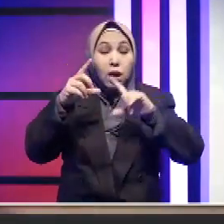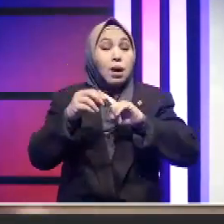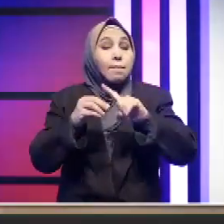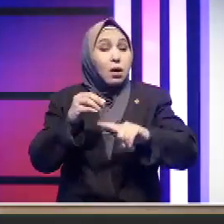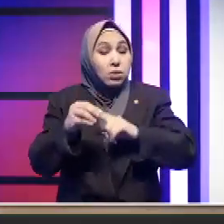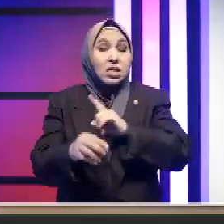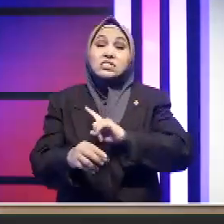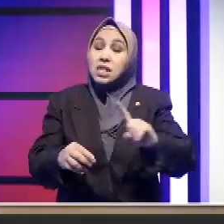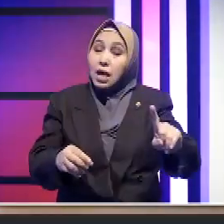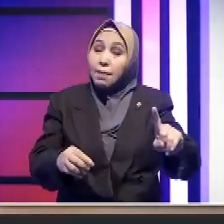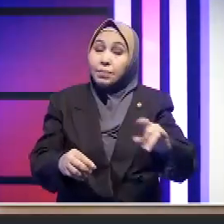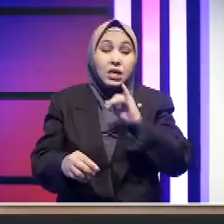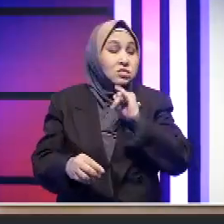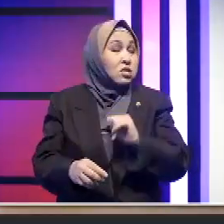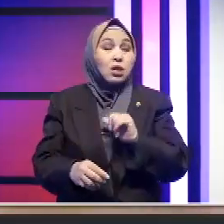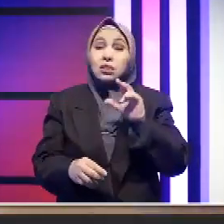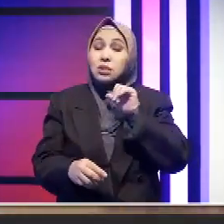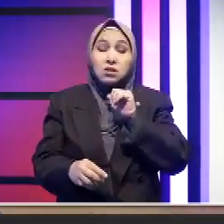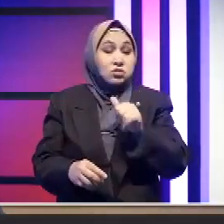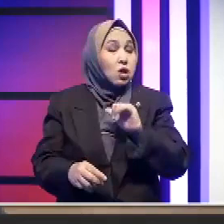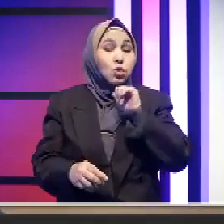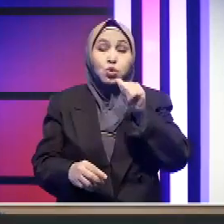by islamists Justin